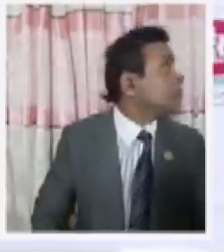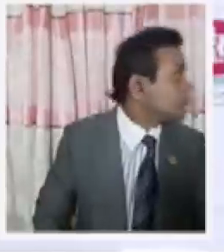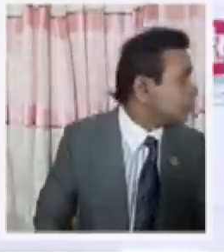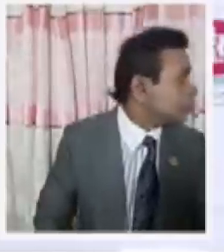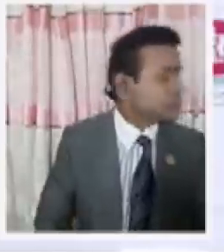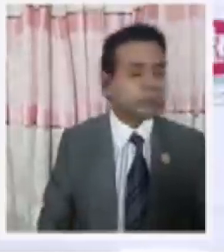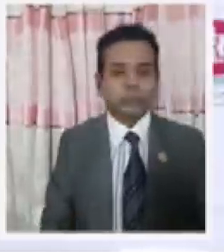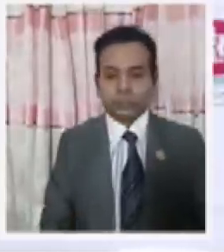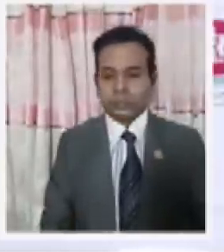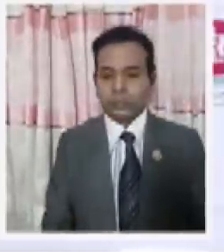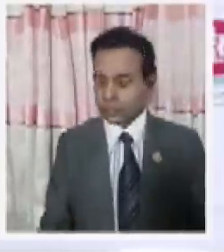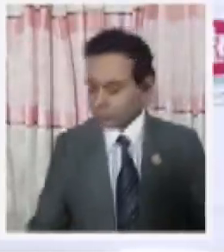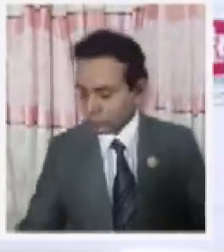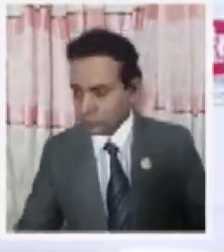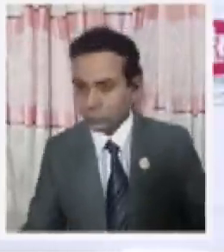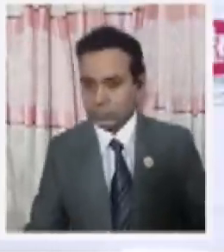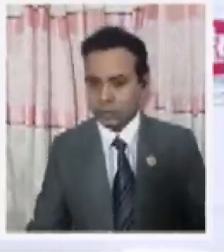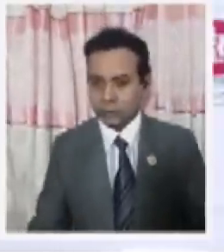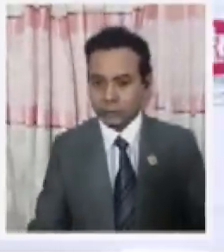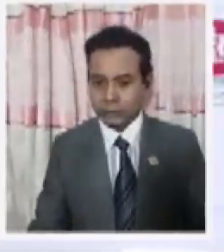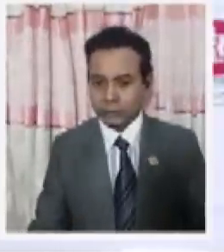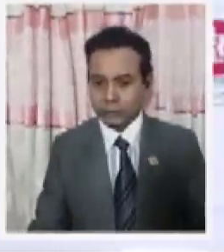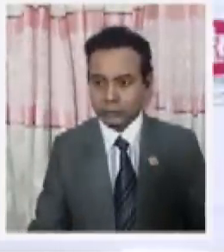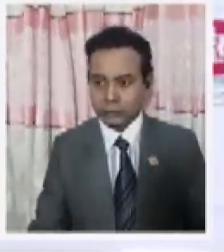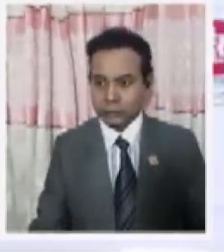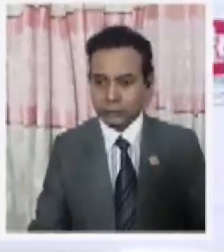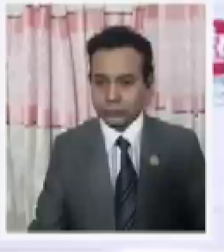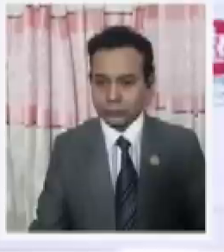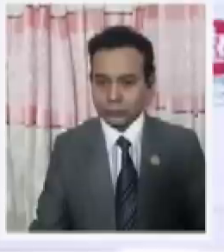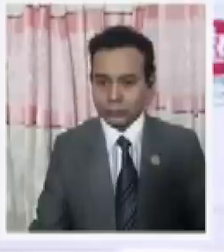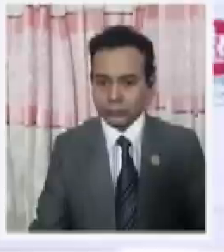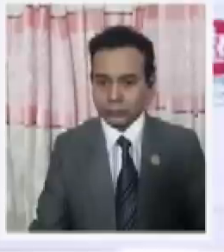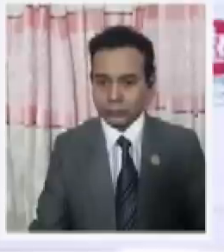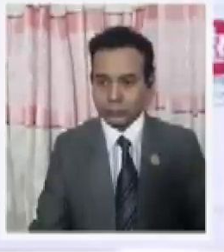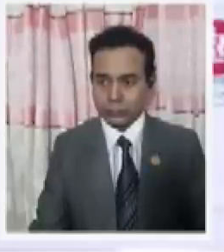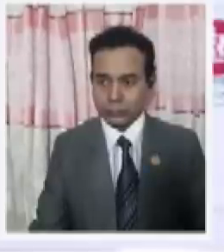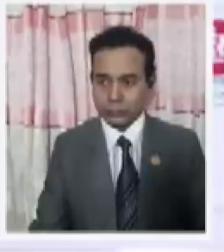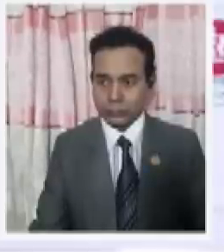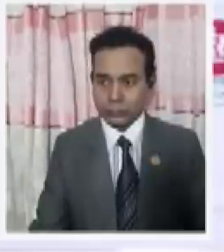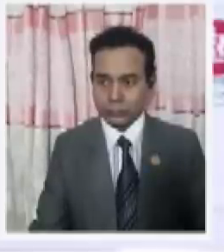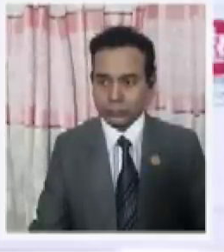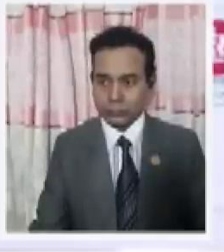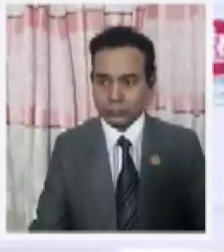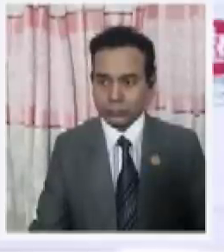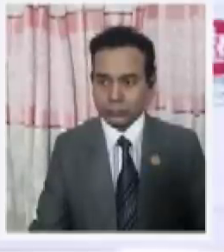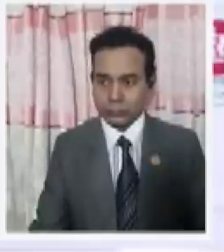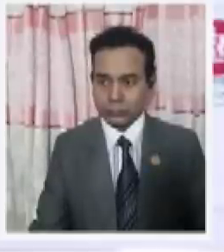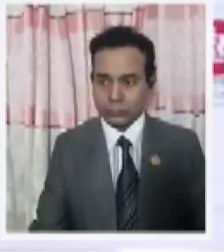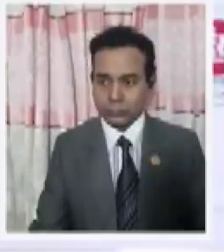প্রিয় সাংবাদিক ভাই ও বোনেরা, সম্মানিত দর্শক শ্রোতাবৃন্দ, দেশবাসী এবং প্রবাসী ভাই ও বোনেরা, আসসালামু আলাইকুম।